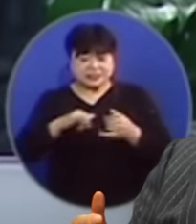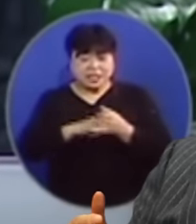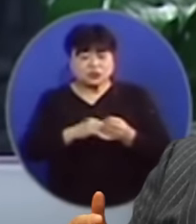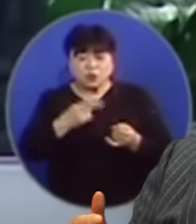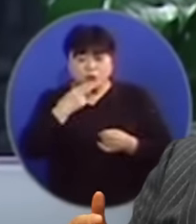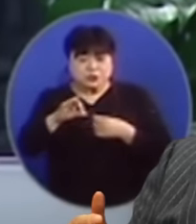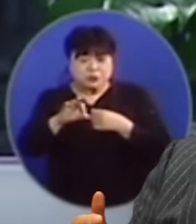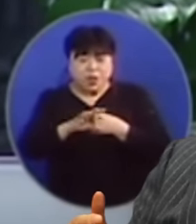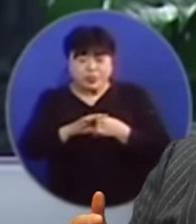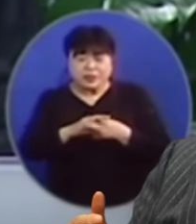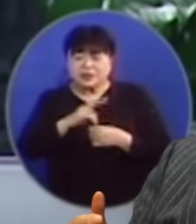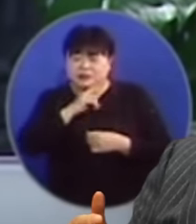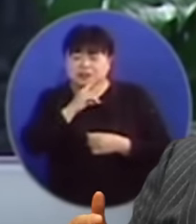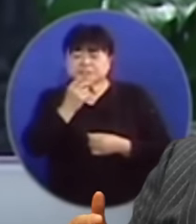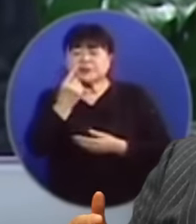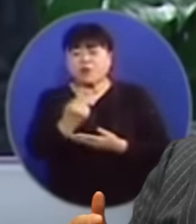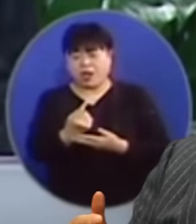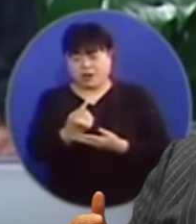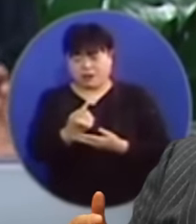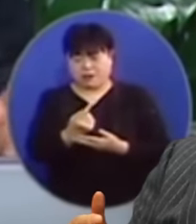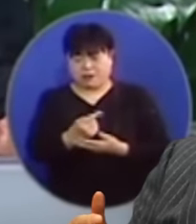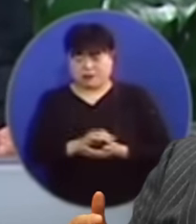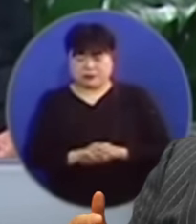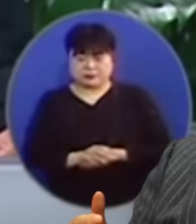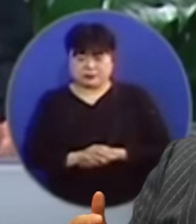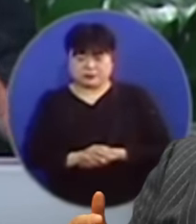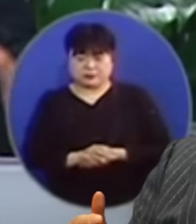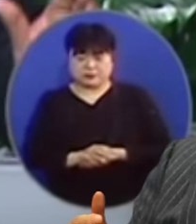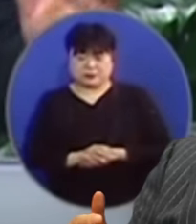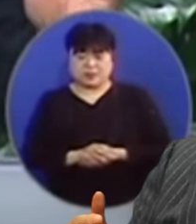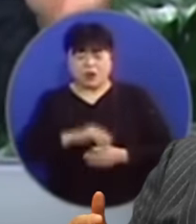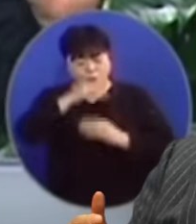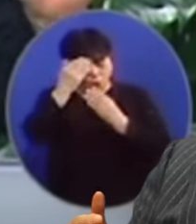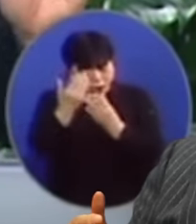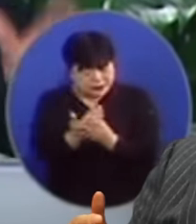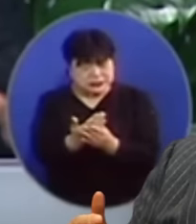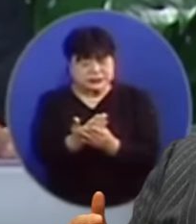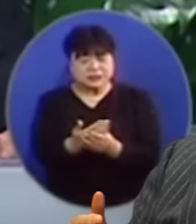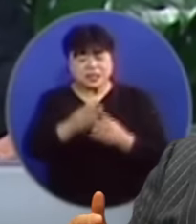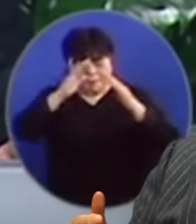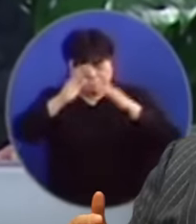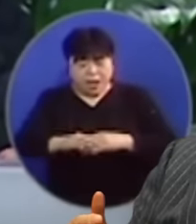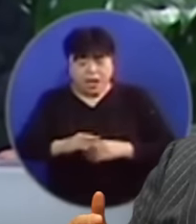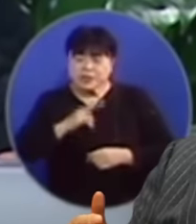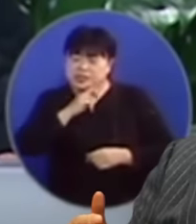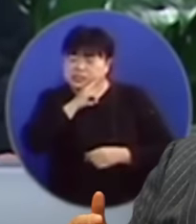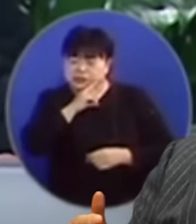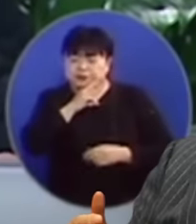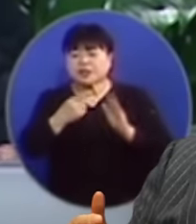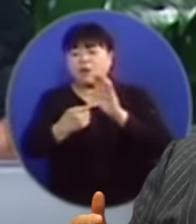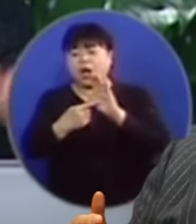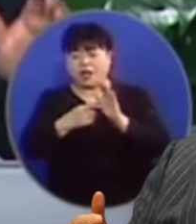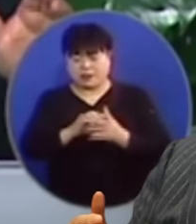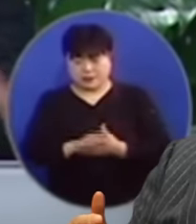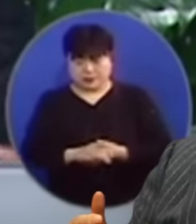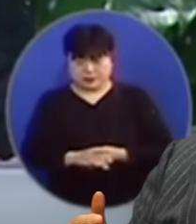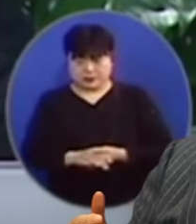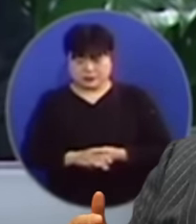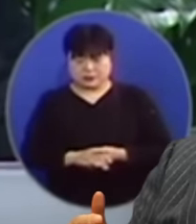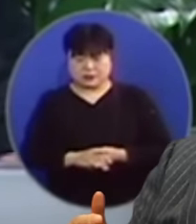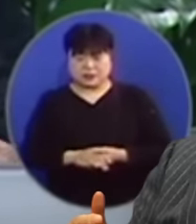다가오는 의심이 말로 다할 수 없어요. 어느 정도 의심이 아니라 막 완전히 파멸적인 의심이 있다고 하는 것입니다. 다